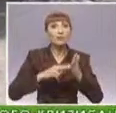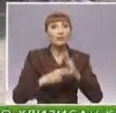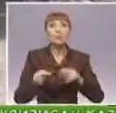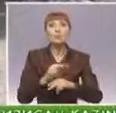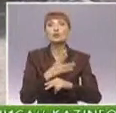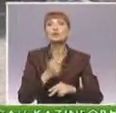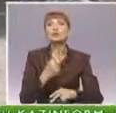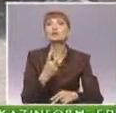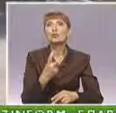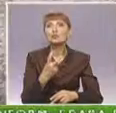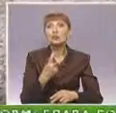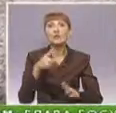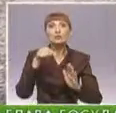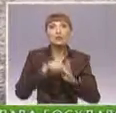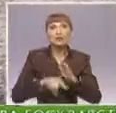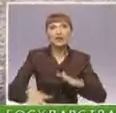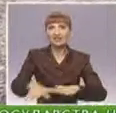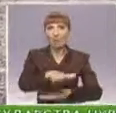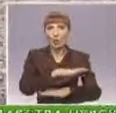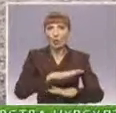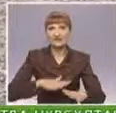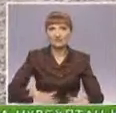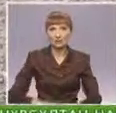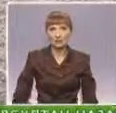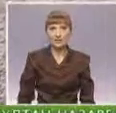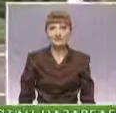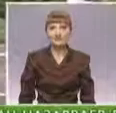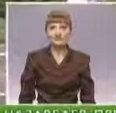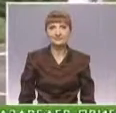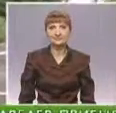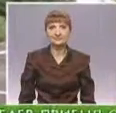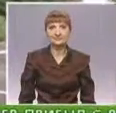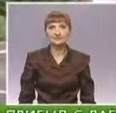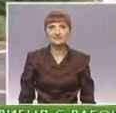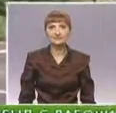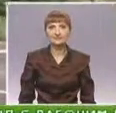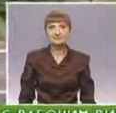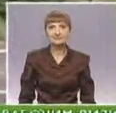еще более 200 внутридворовых территорий. Эбану Анарбаева, Рашид Шукуралиев, телеканал «Алматы».